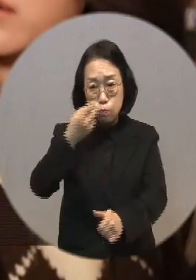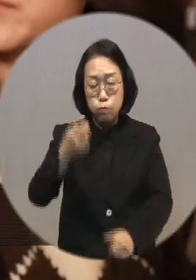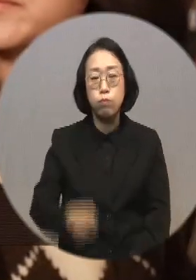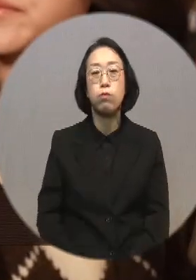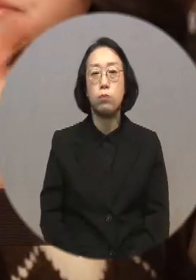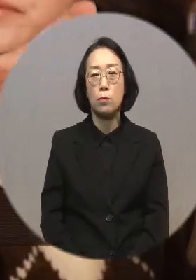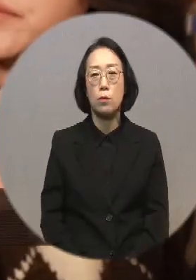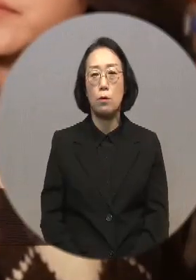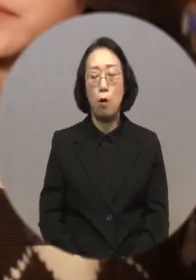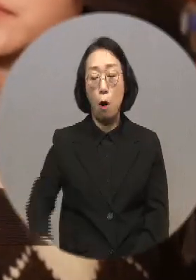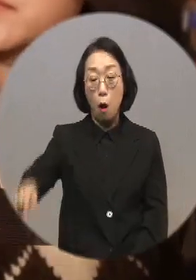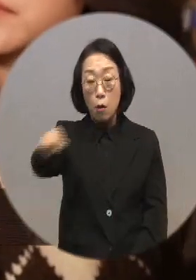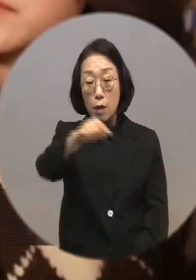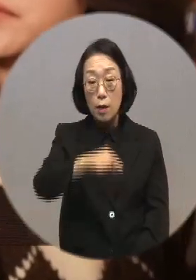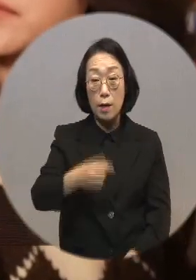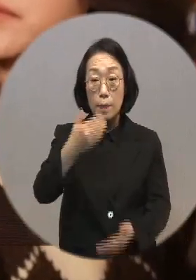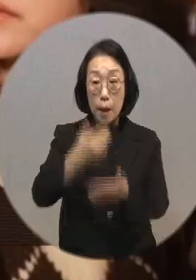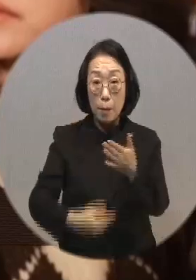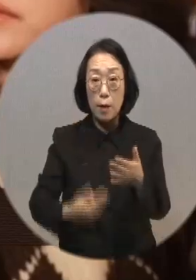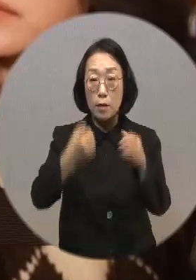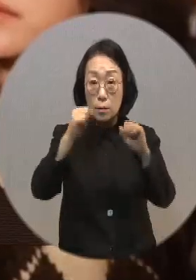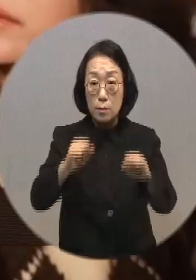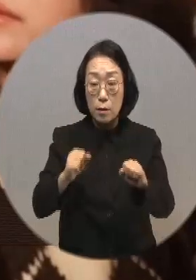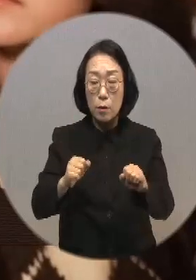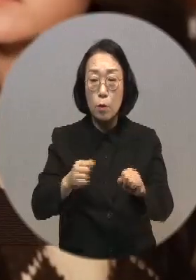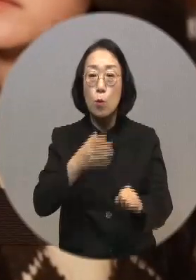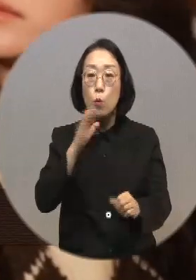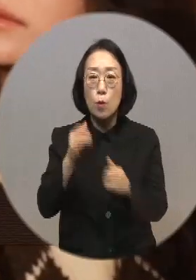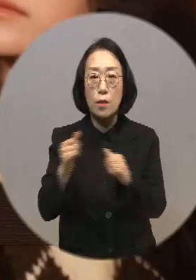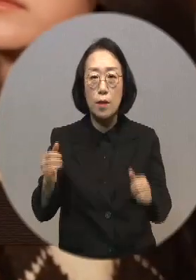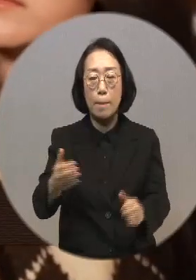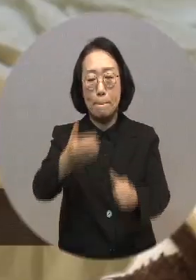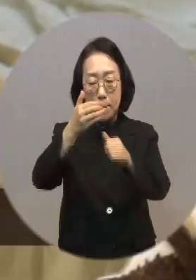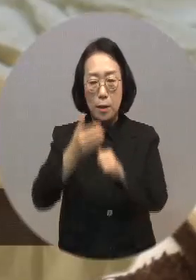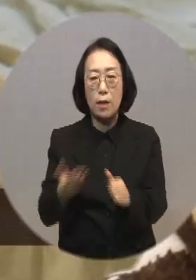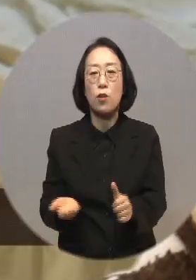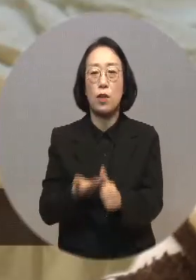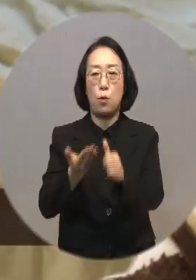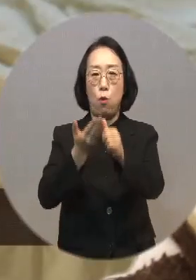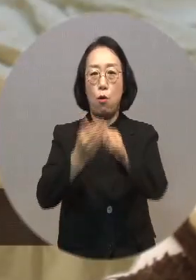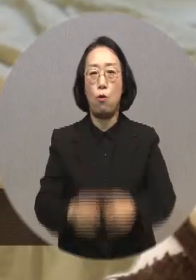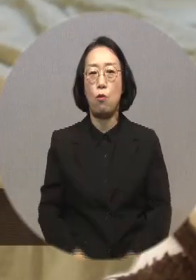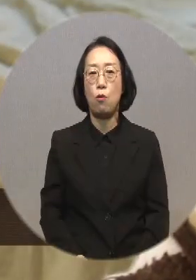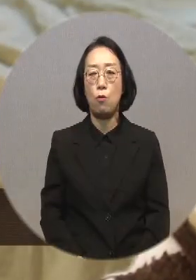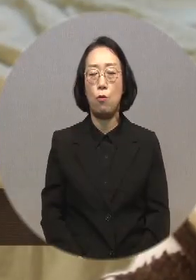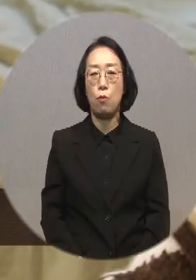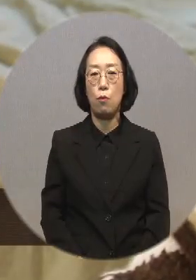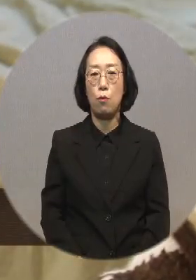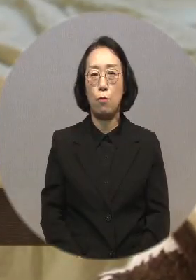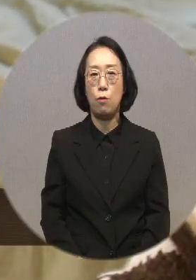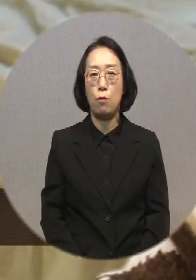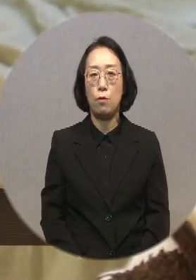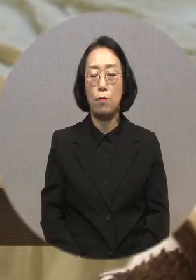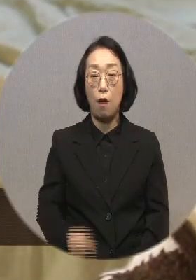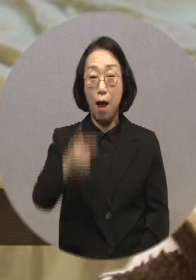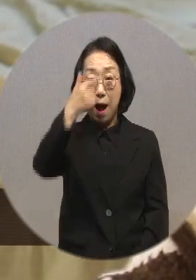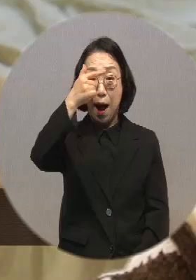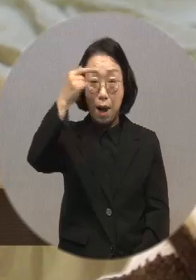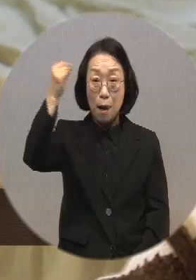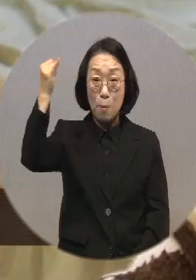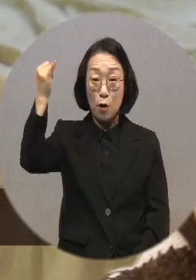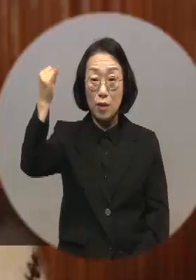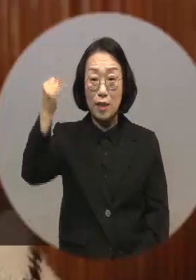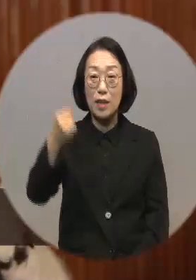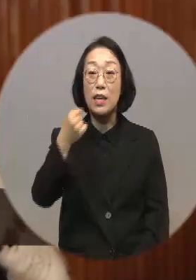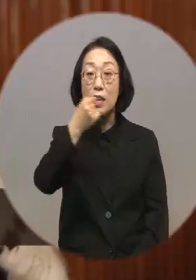키우냐? 같은 공동체에 있는 노인들이 걔한테 걔를 키워주는 겁니다. 이게 그 유명한 그 그랜드마더 시어리라고 보통 이야기하죠. 할머니